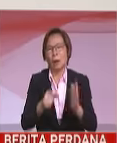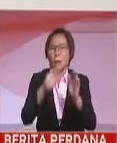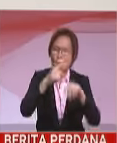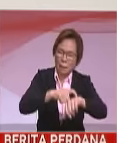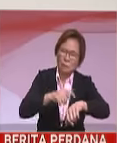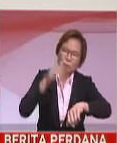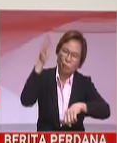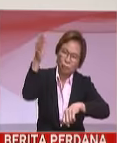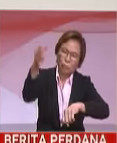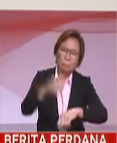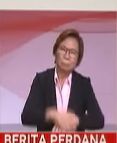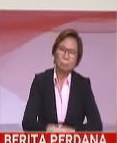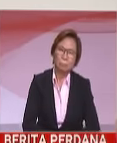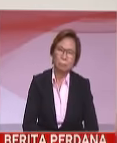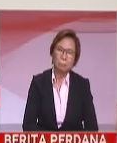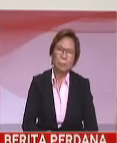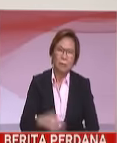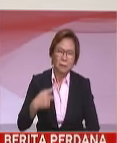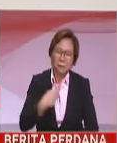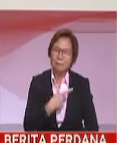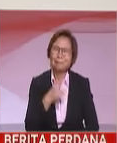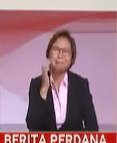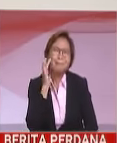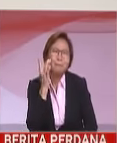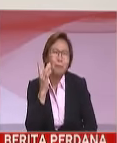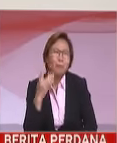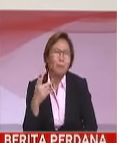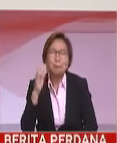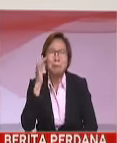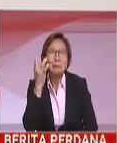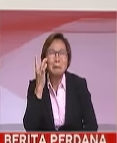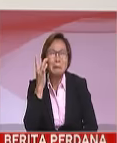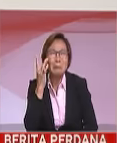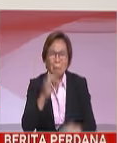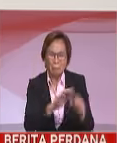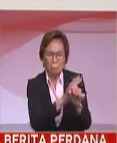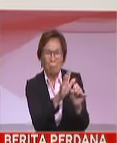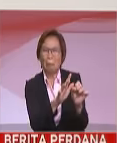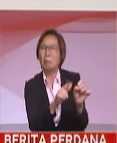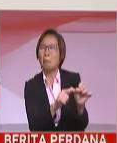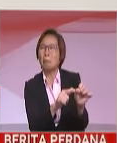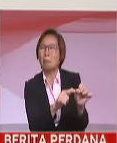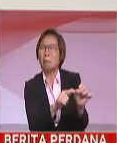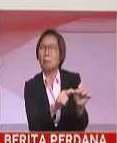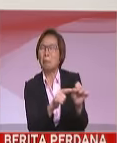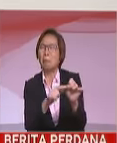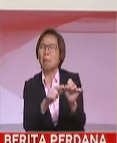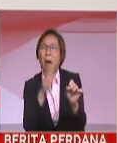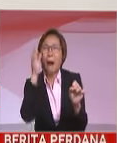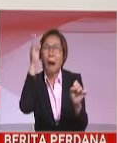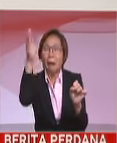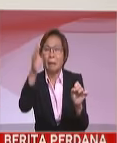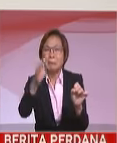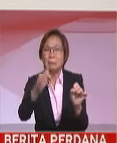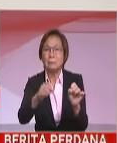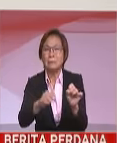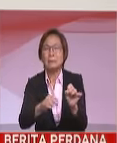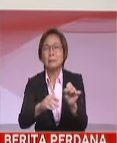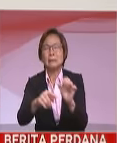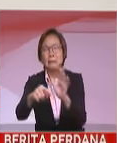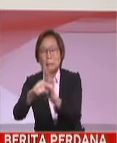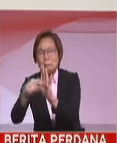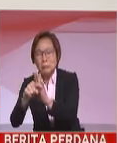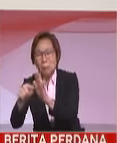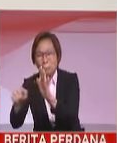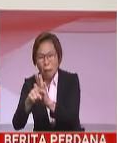masa akan datang ni. Kita tidak tahu bagaimana COVID-19 ini akan memberikan impak kepada pekerjaan dan juga